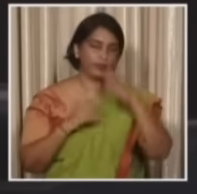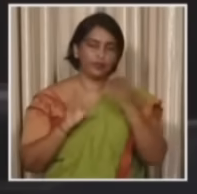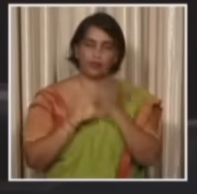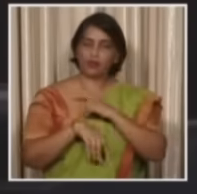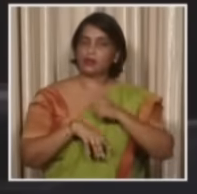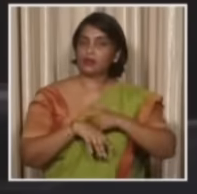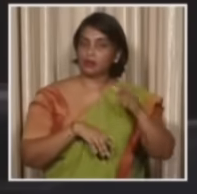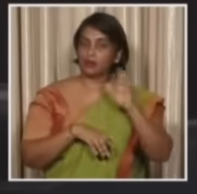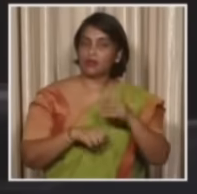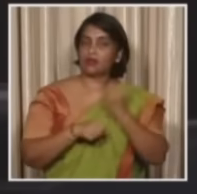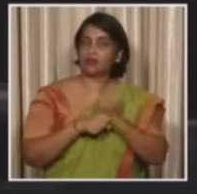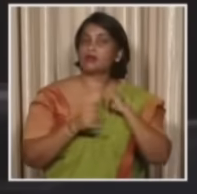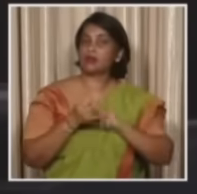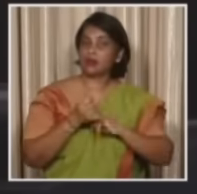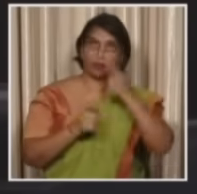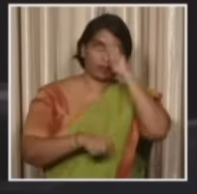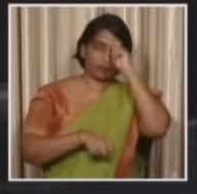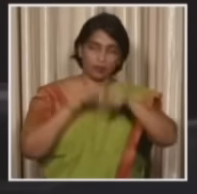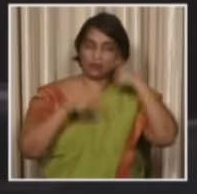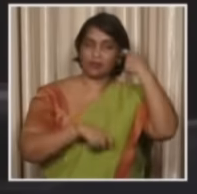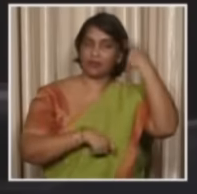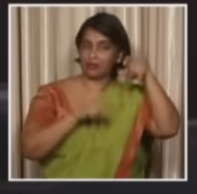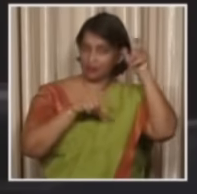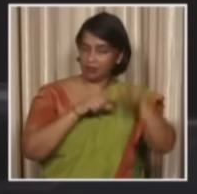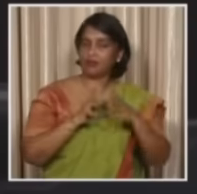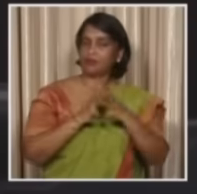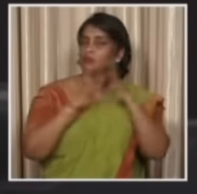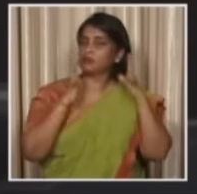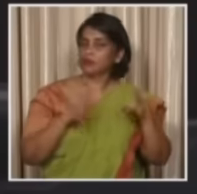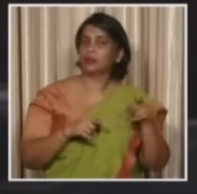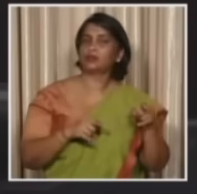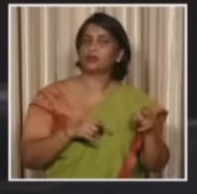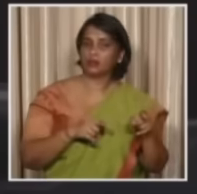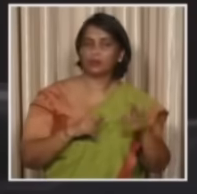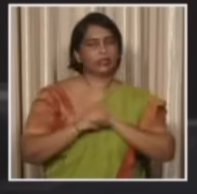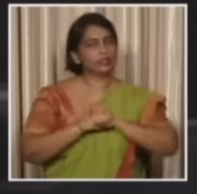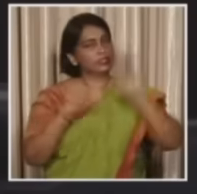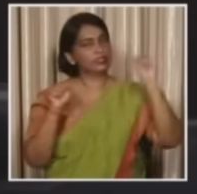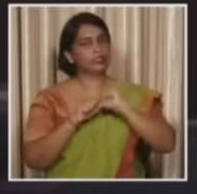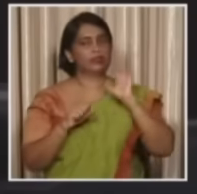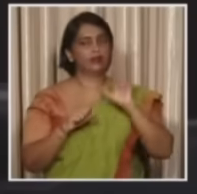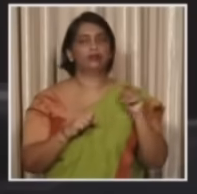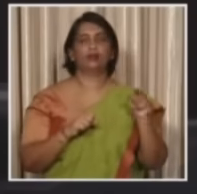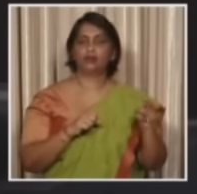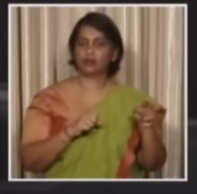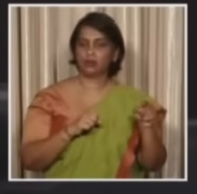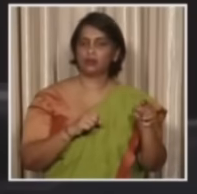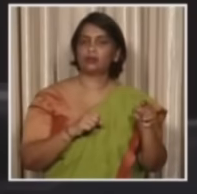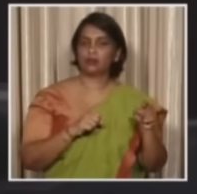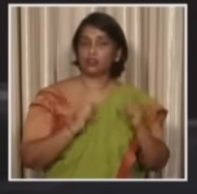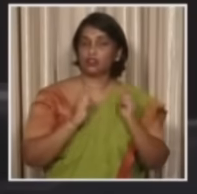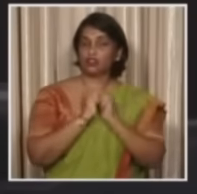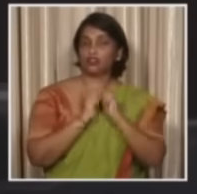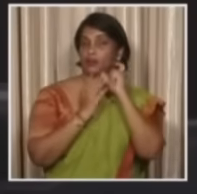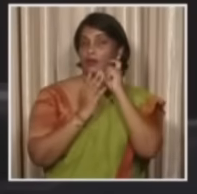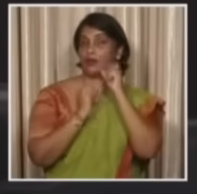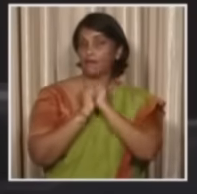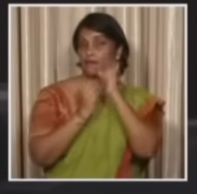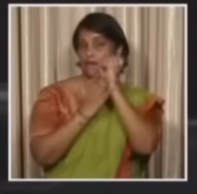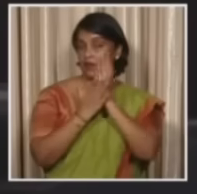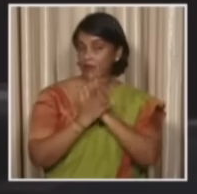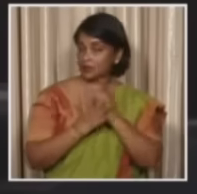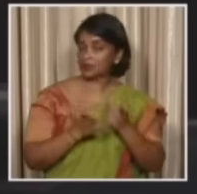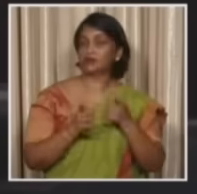කාලේ ග්‍රාම සේවක මහත්මීන් විශාල අරගලයක් කරා ඒ අයගේ සේවා ව්‍යවස්ථාව, ඒ